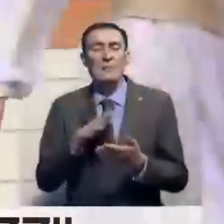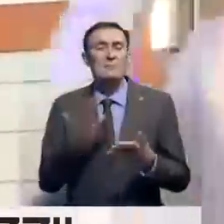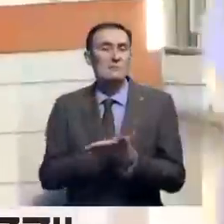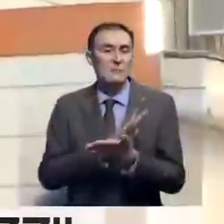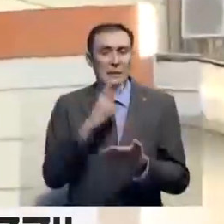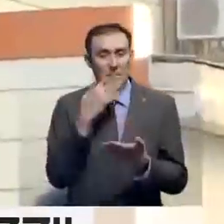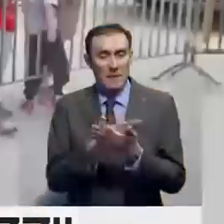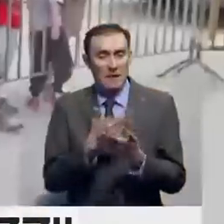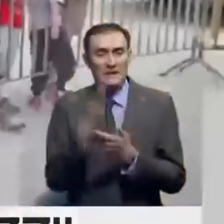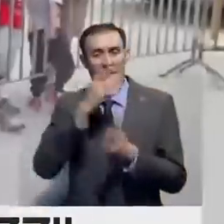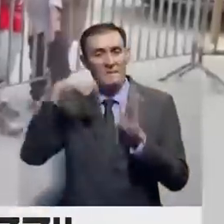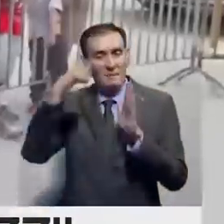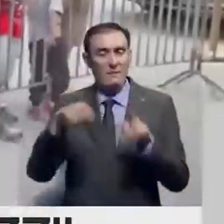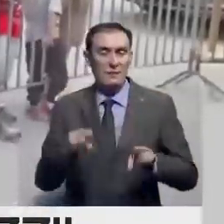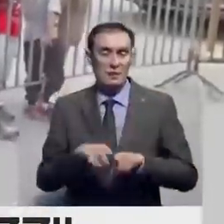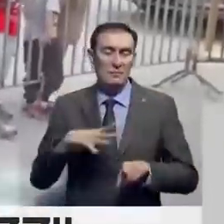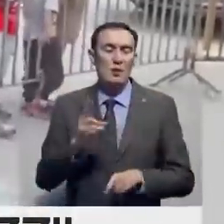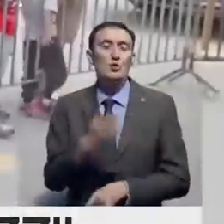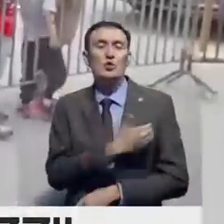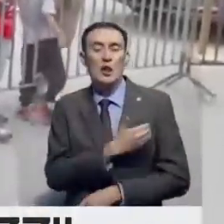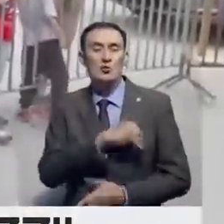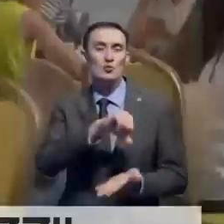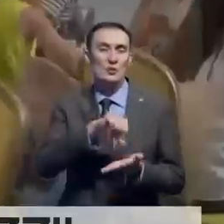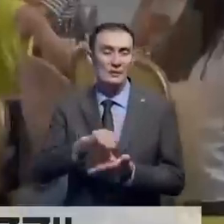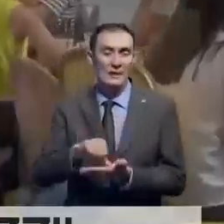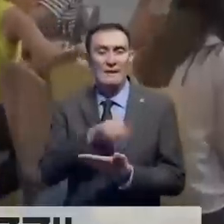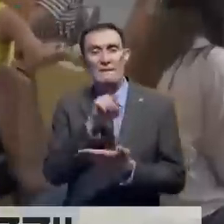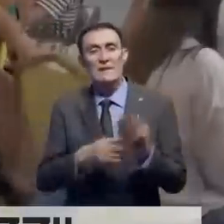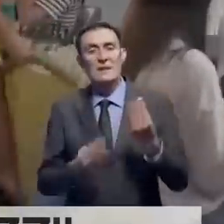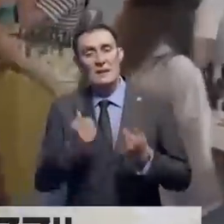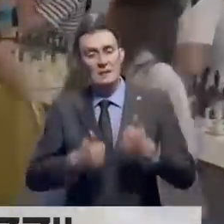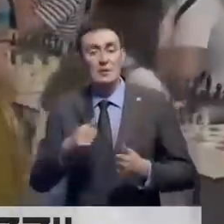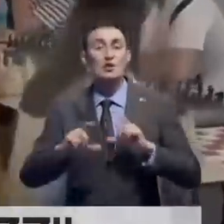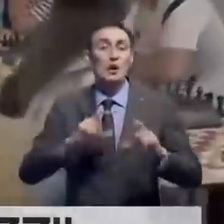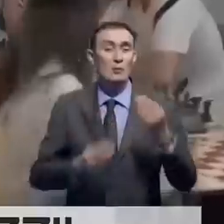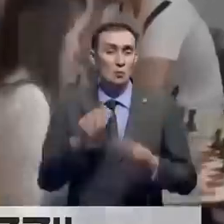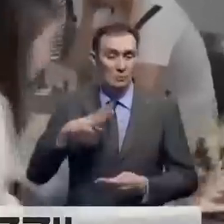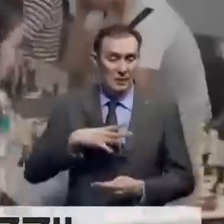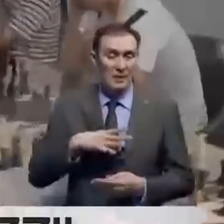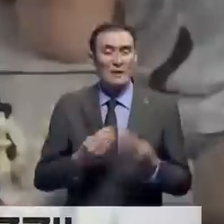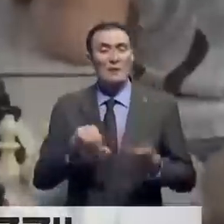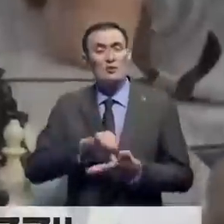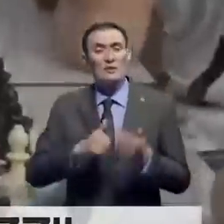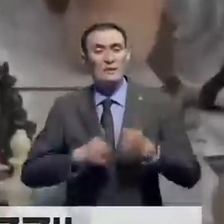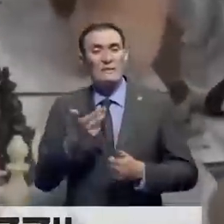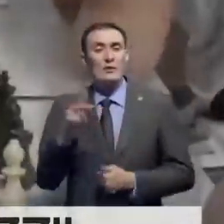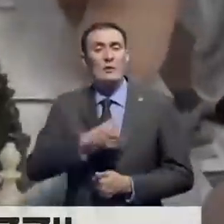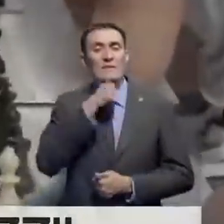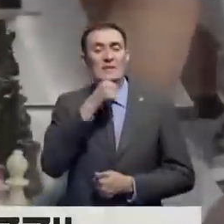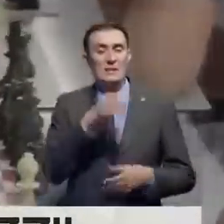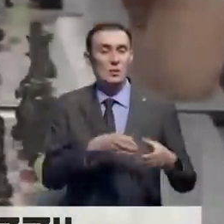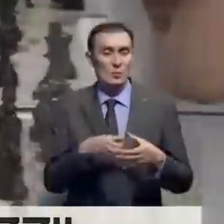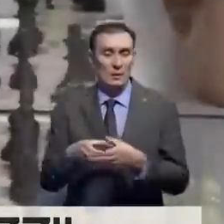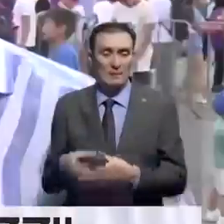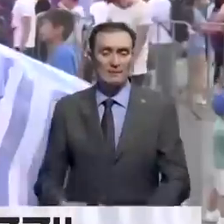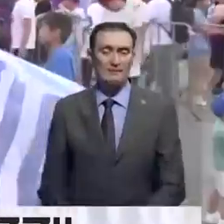бесплатные показ кинофильмов также все желающие участвовали в викторине прошел и шахматный турнир игроки соревновались в трех возрастных